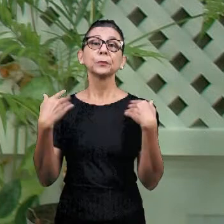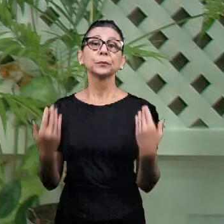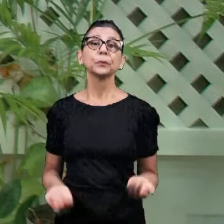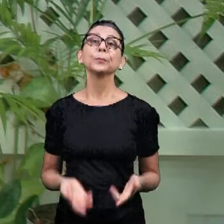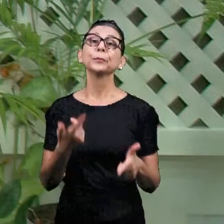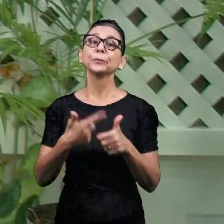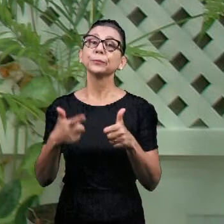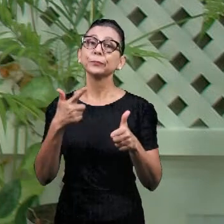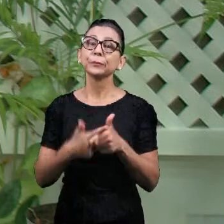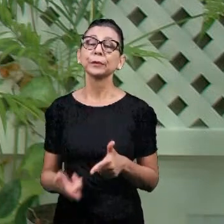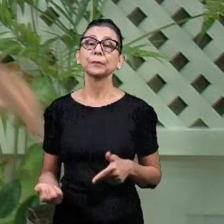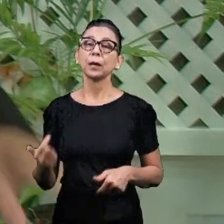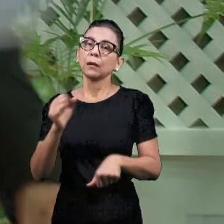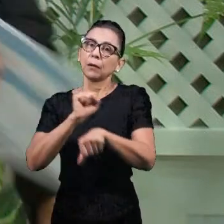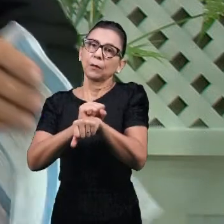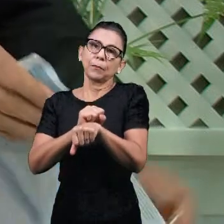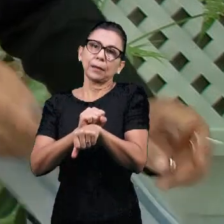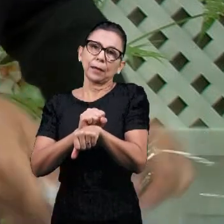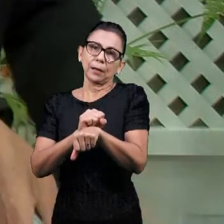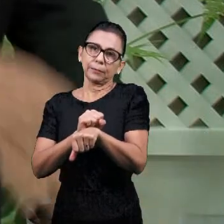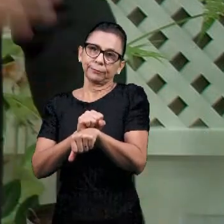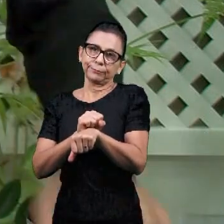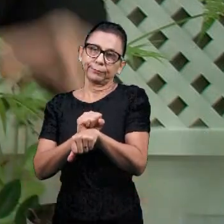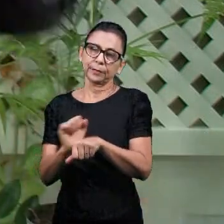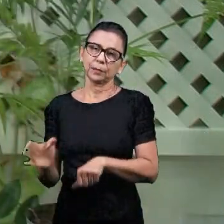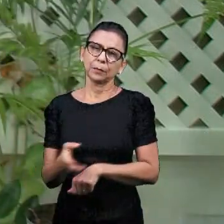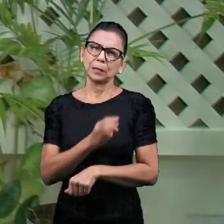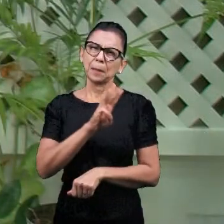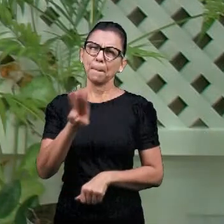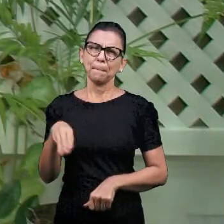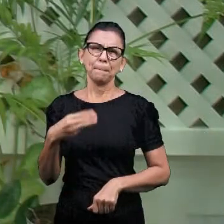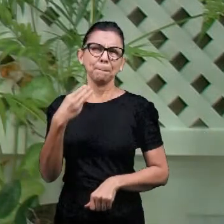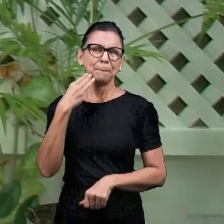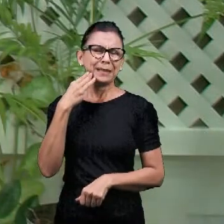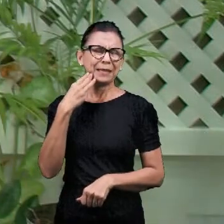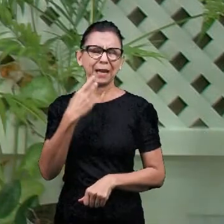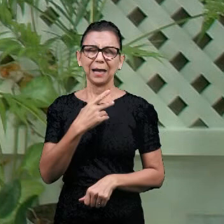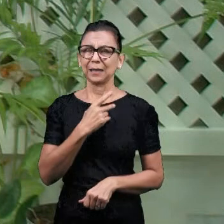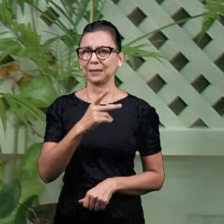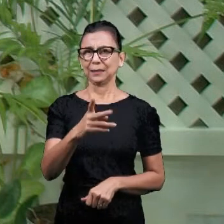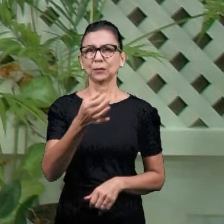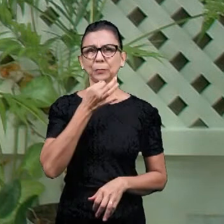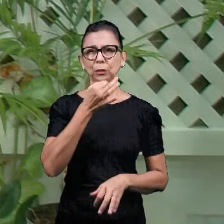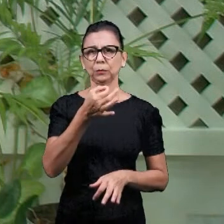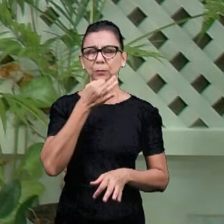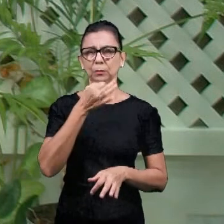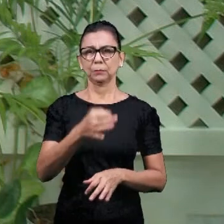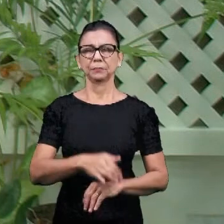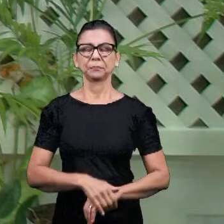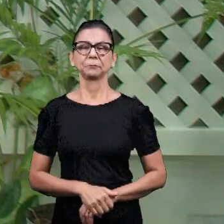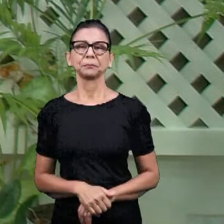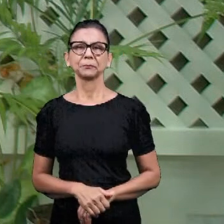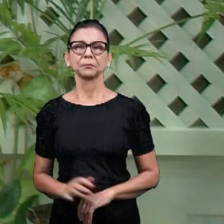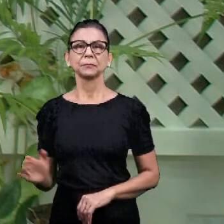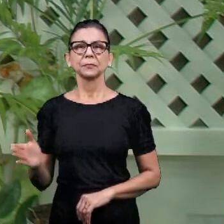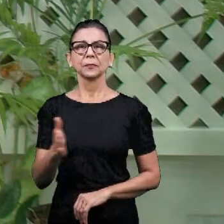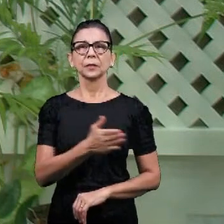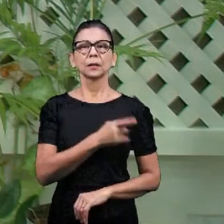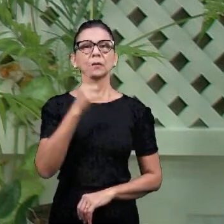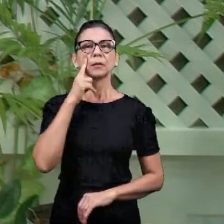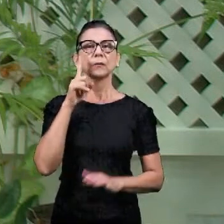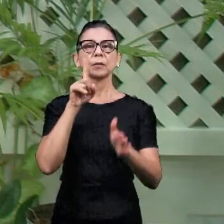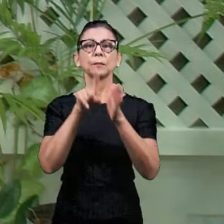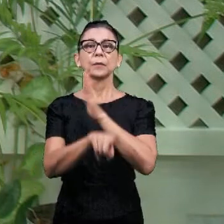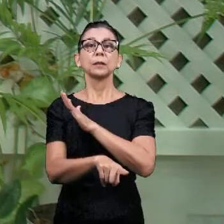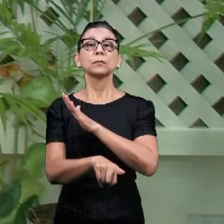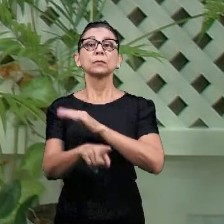Je vais m'arrêter ici parce que nous avons des milliers de ces contributions. Ce sont des réponses que nous devons donner. Maintenant, passons aux questions. Nous